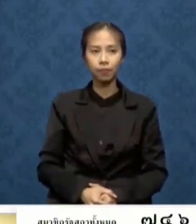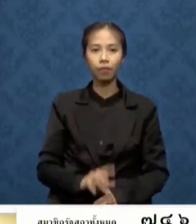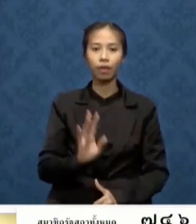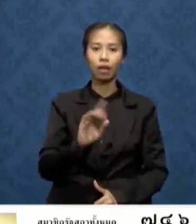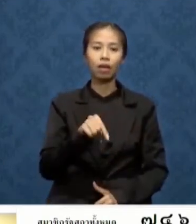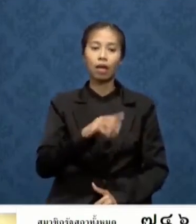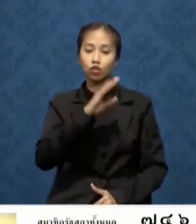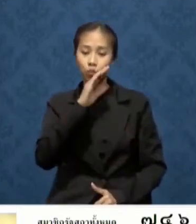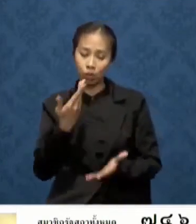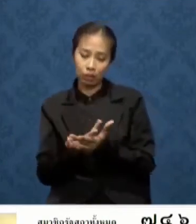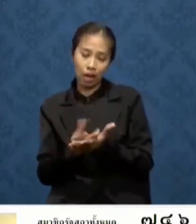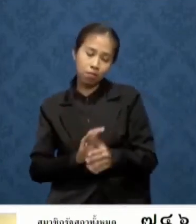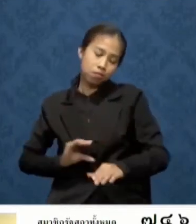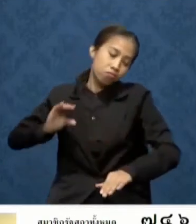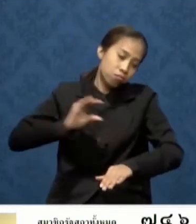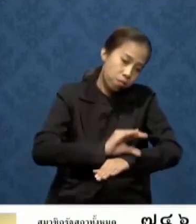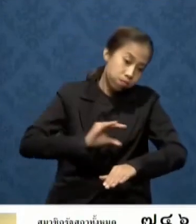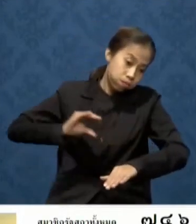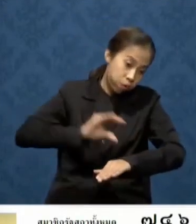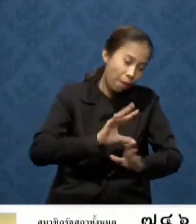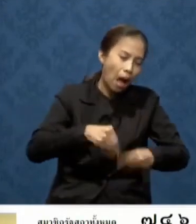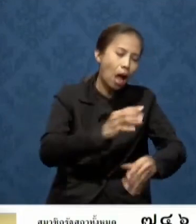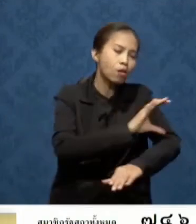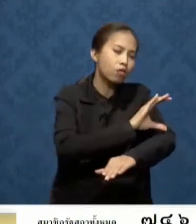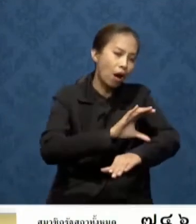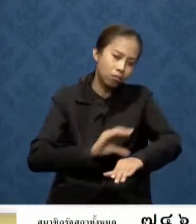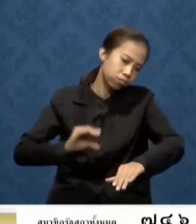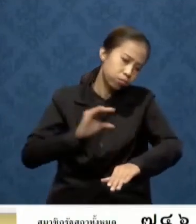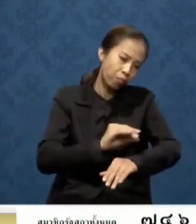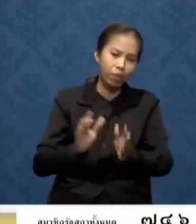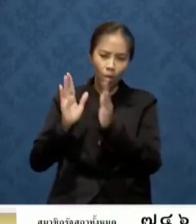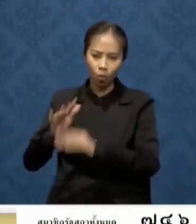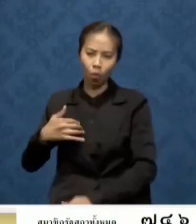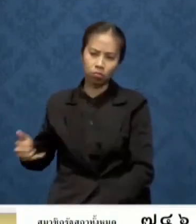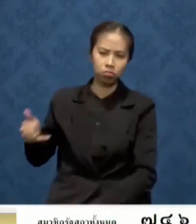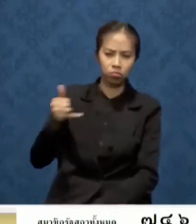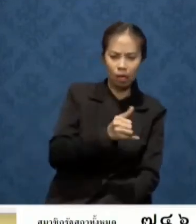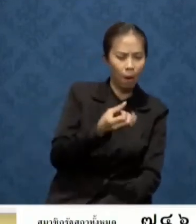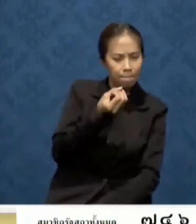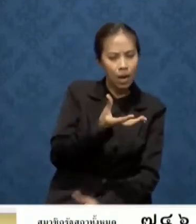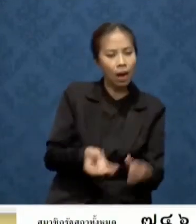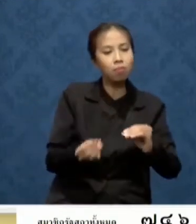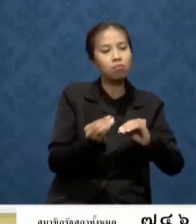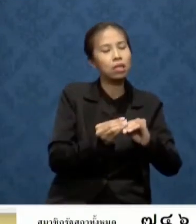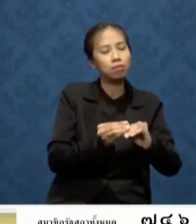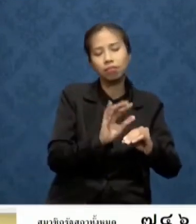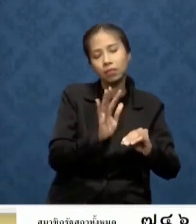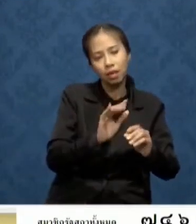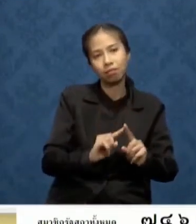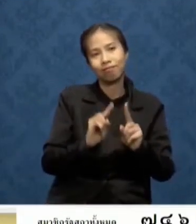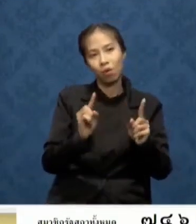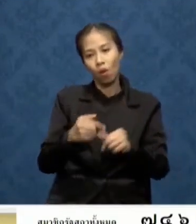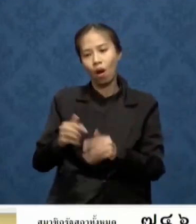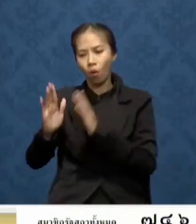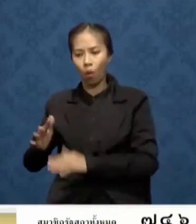ือตอใหท่านอุดหนุนเงินไปเยอะเยอะเี่ยมักไม่ไดทำให้ผู้มาใช้มากข้นมากมายนักเพราปัญหาที่แท้จิมอยู่ที่กัน